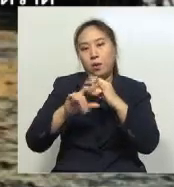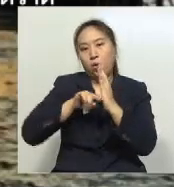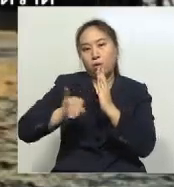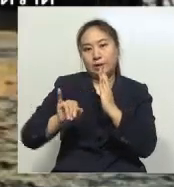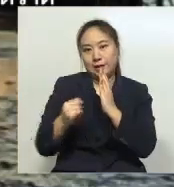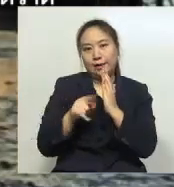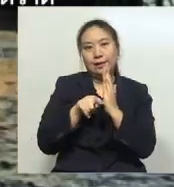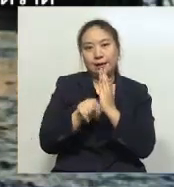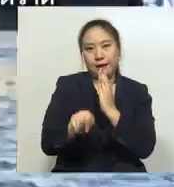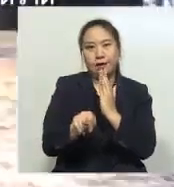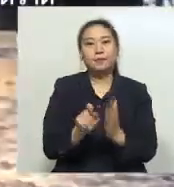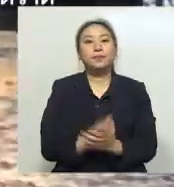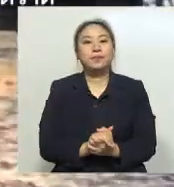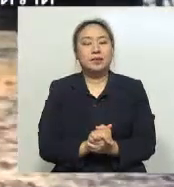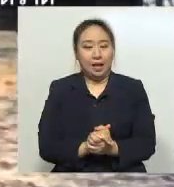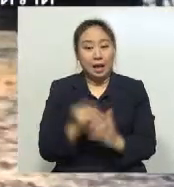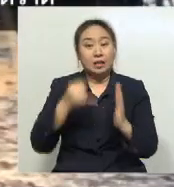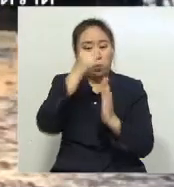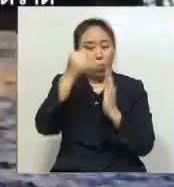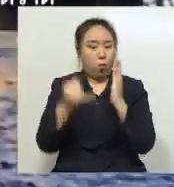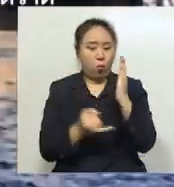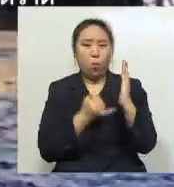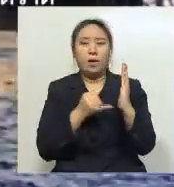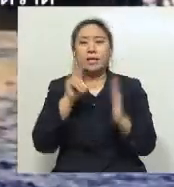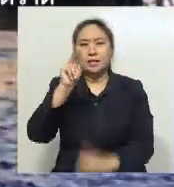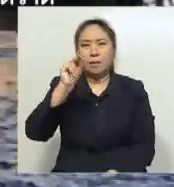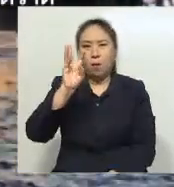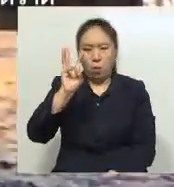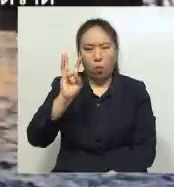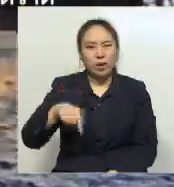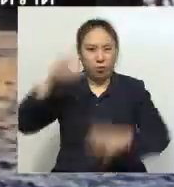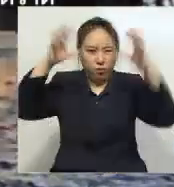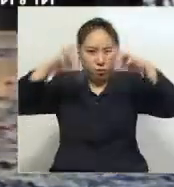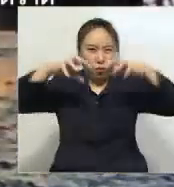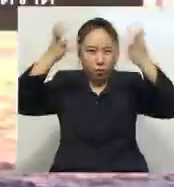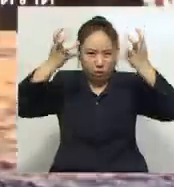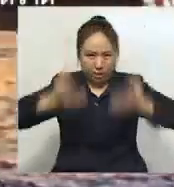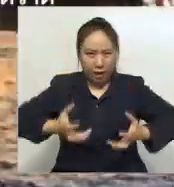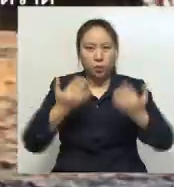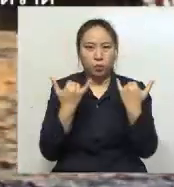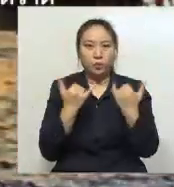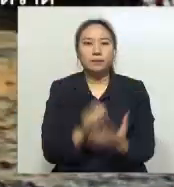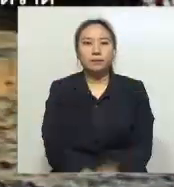บุรีและตราดค่ะนี่คือ36จังหวัดที่มีพื้นที่เสี่ยงภัยฝนตกหนักในวันนี้ค่ะ